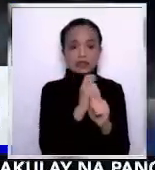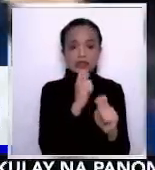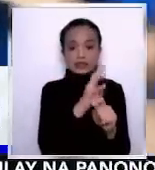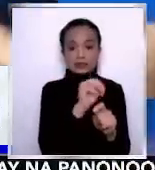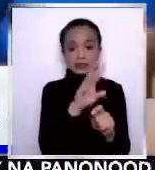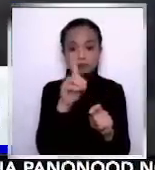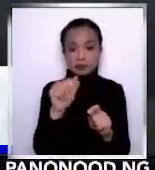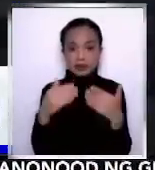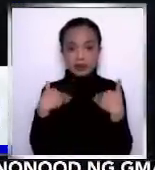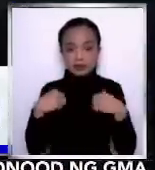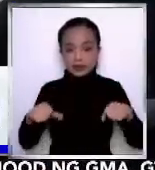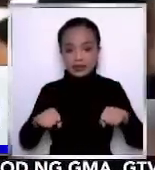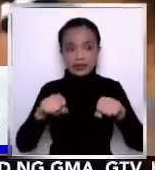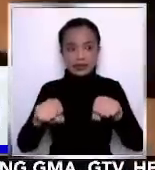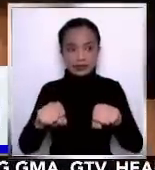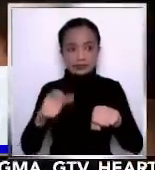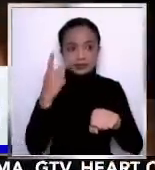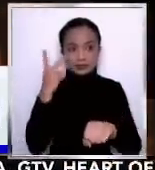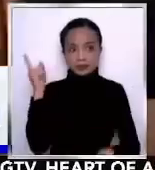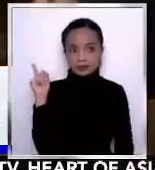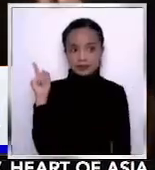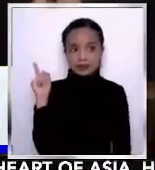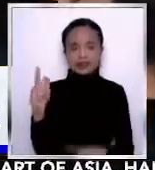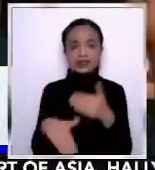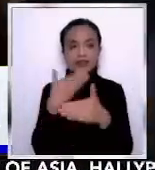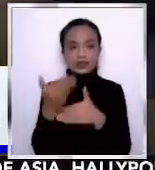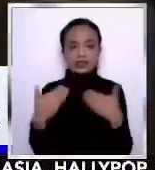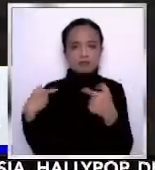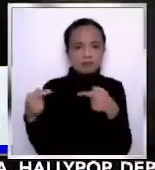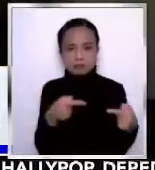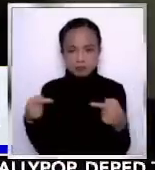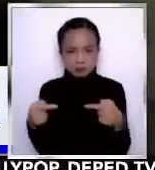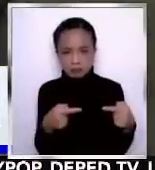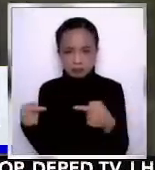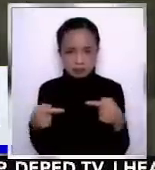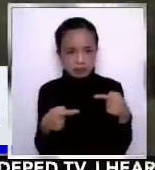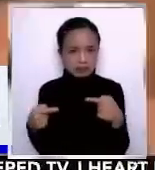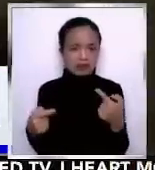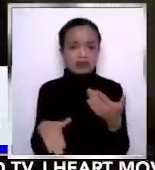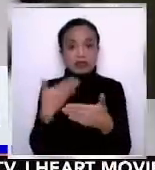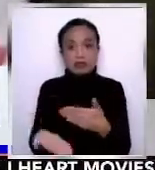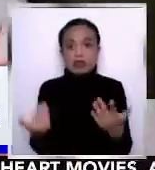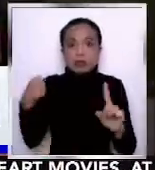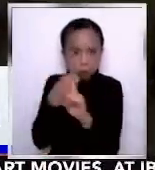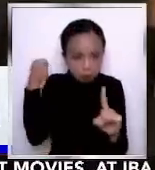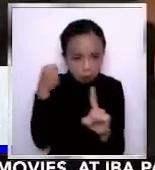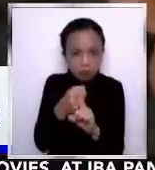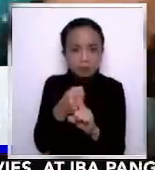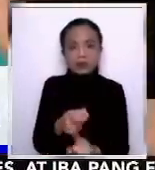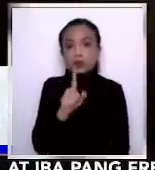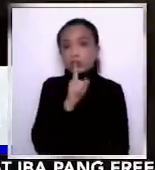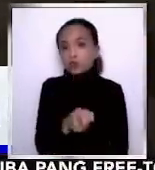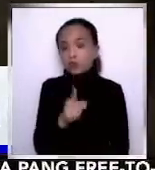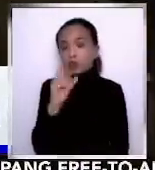nahatak na e-trike. Hanggang sa nagkahamunan na, nakalaunay na uwi sa bugbugan. Ang pinakauna raw talagang pinagtulungan